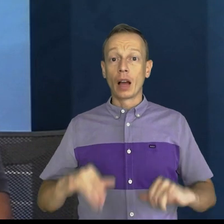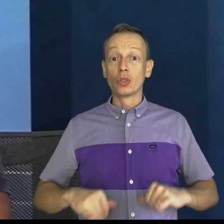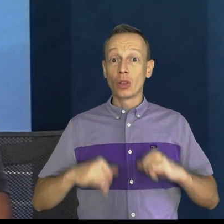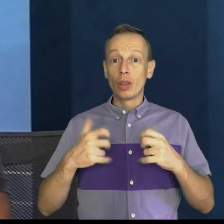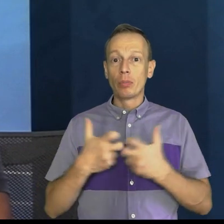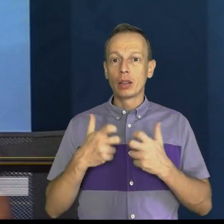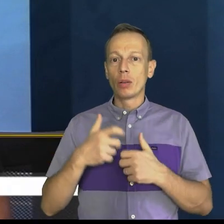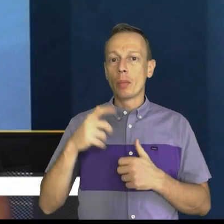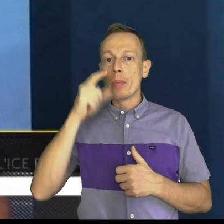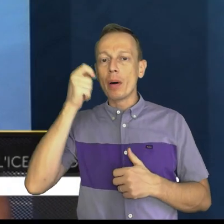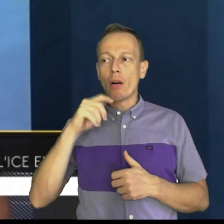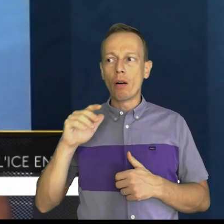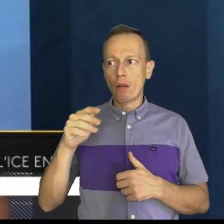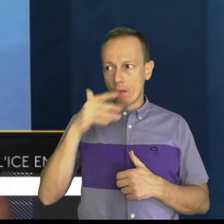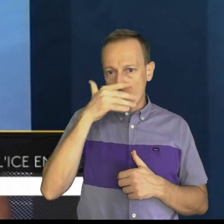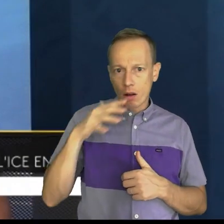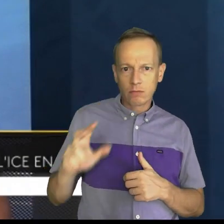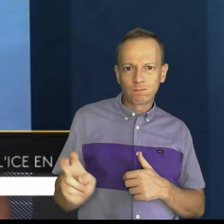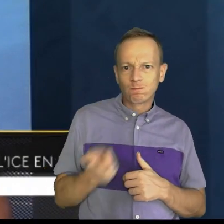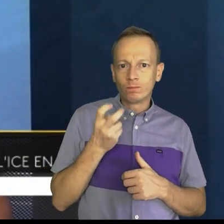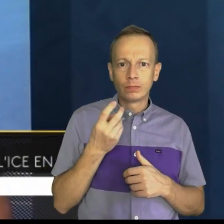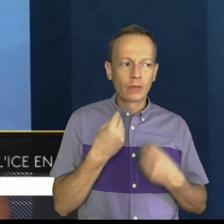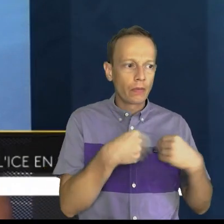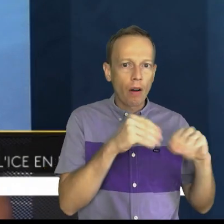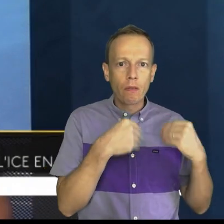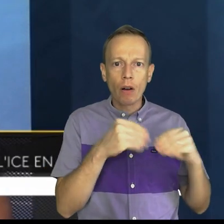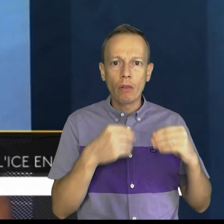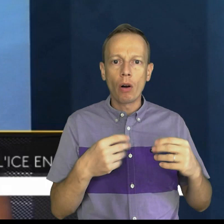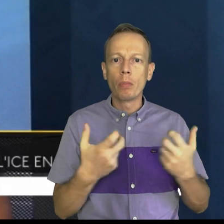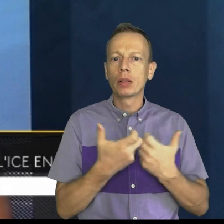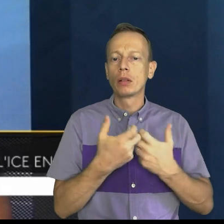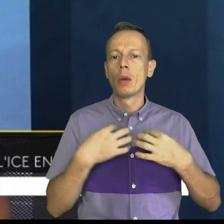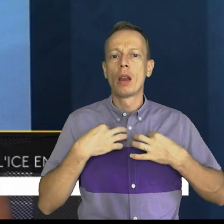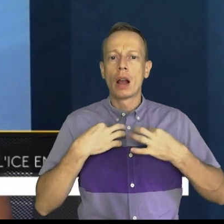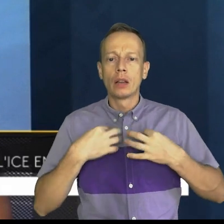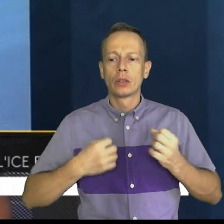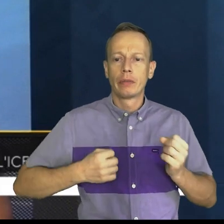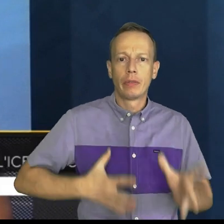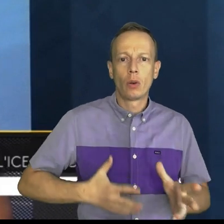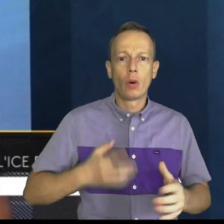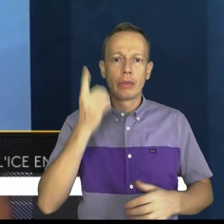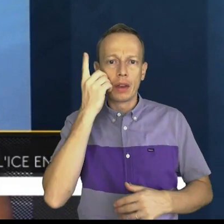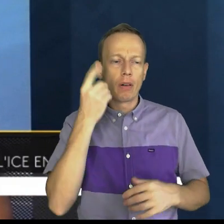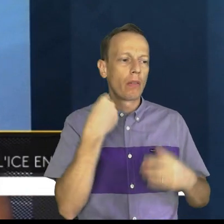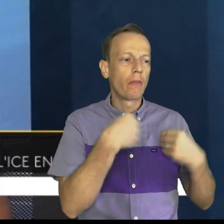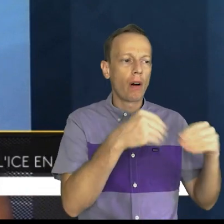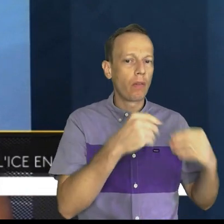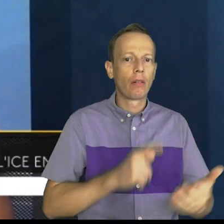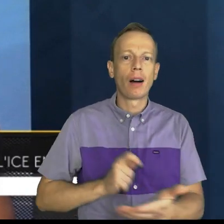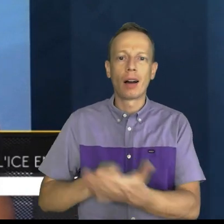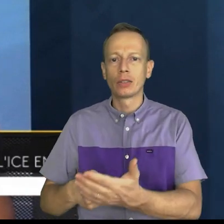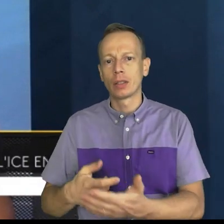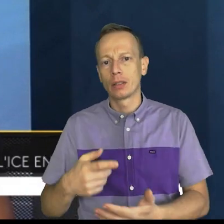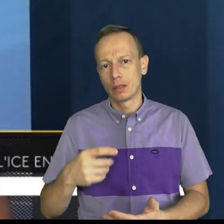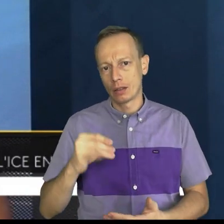Tous des jeunes qui commencent à voler leurs propres parents, qui commencent à vendre leur propre linge, leur propre vélo, leur propre